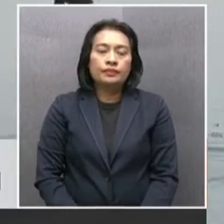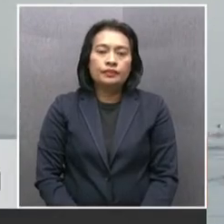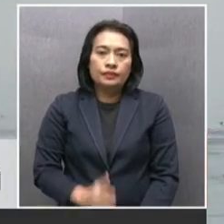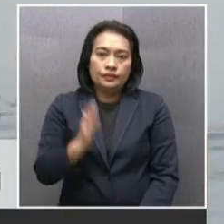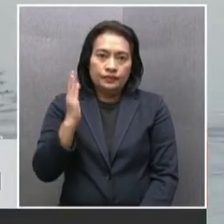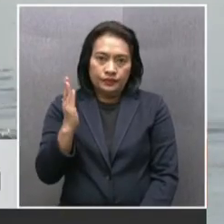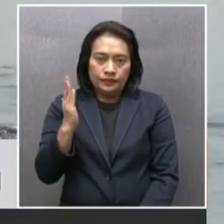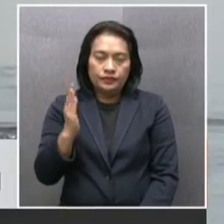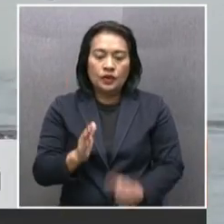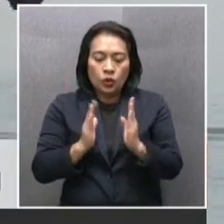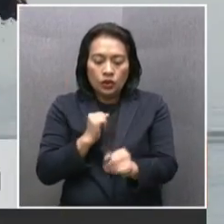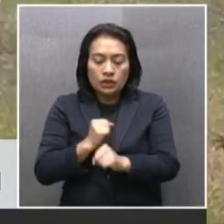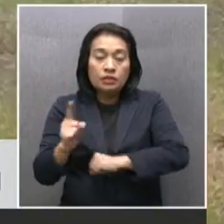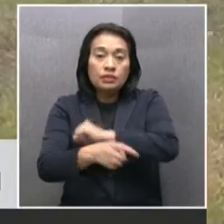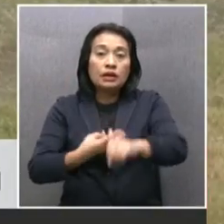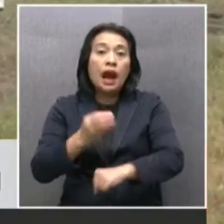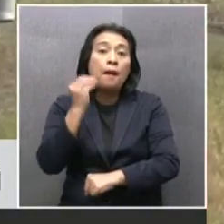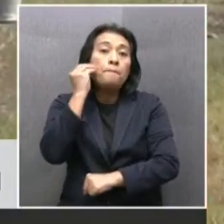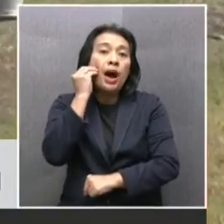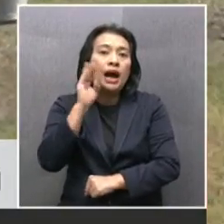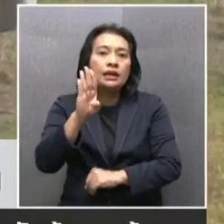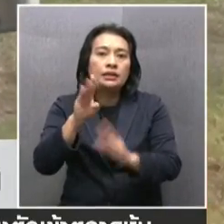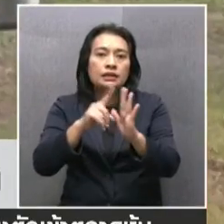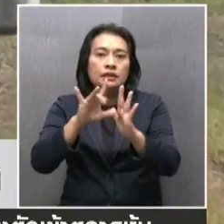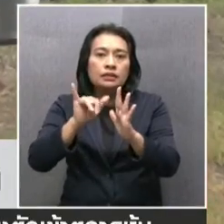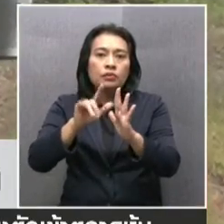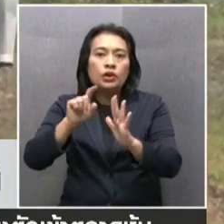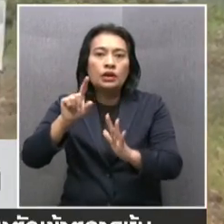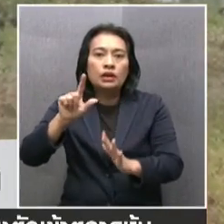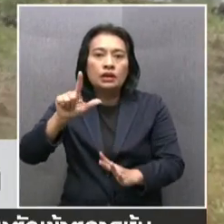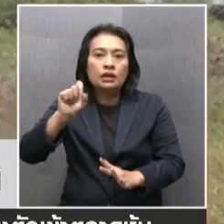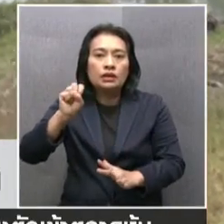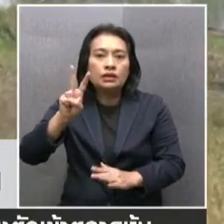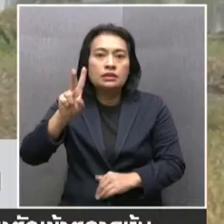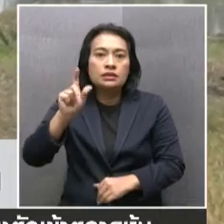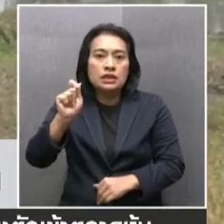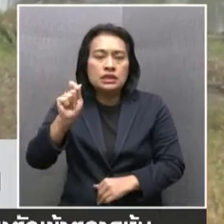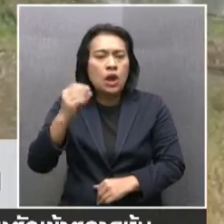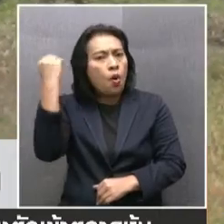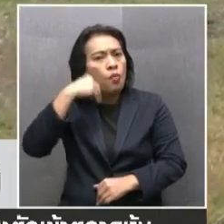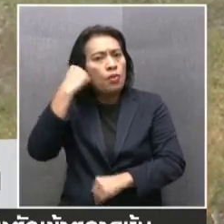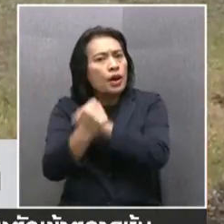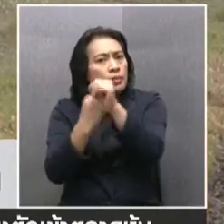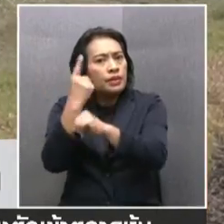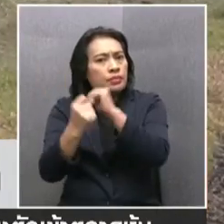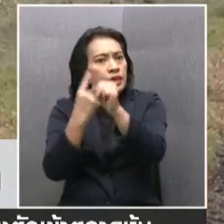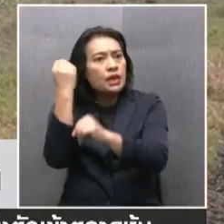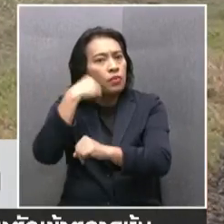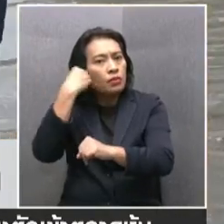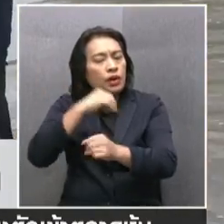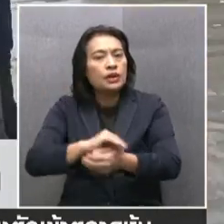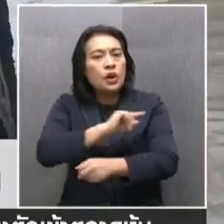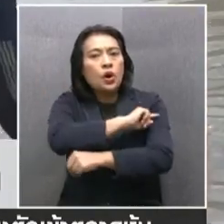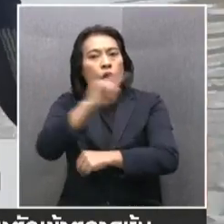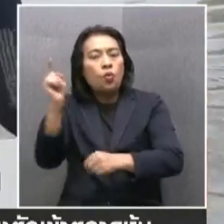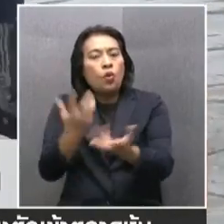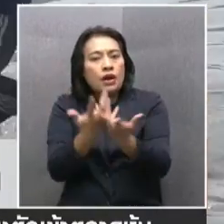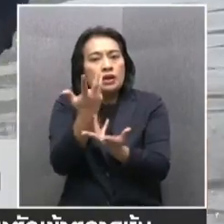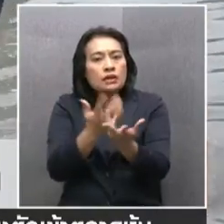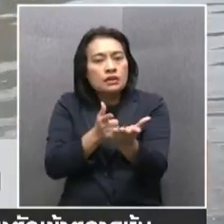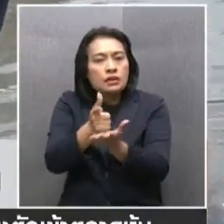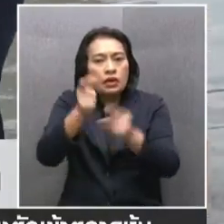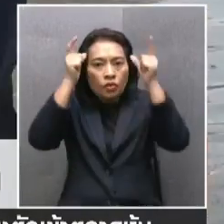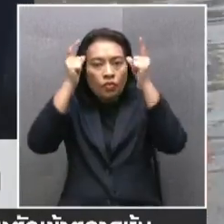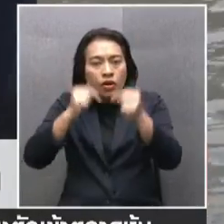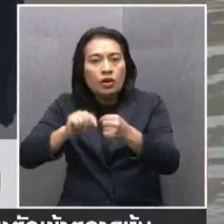ฒน์ชาวนาบ้านบุญหลือเธอบอกว่าทุกปีจะถือเอาฤกษ์ดีวันพืชมงคลเริ่มต้นทำนาหว่านเมล็ดพันธุ์